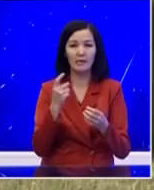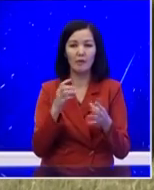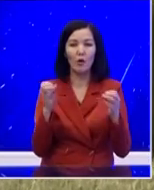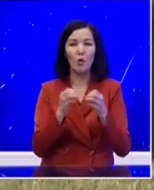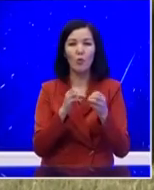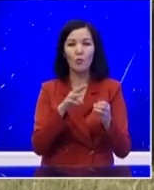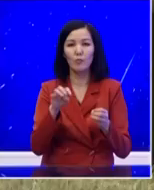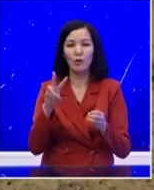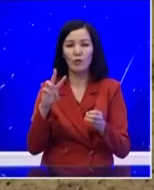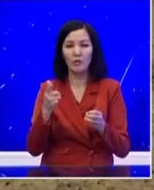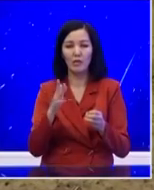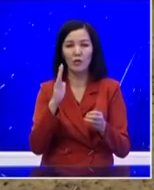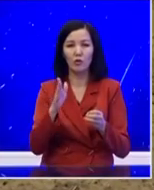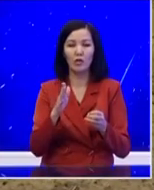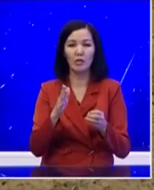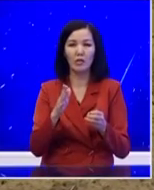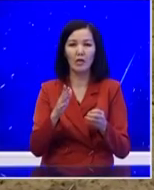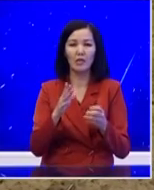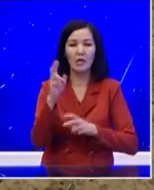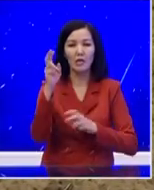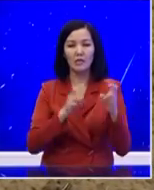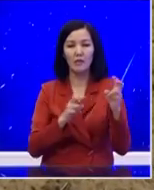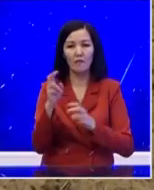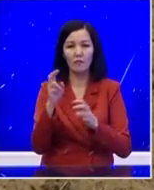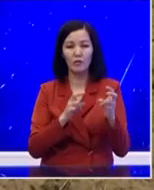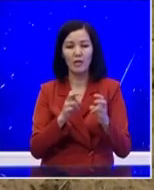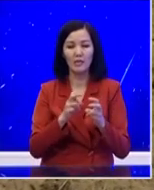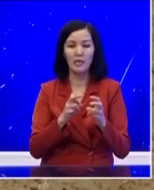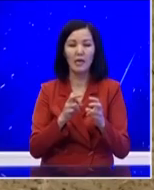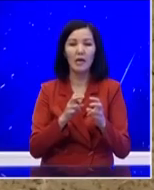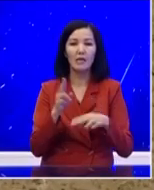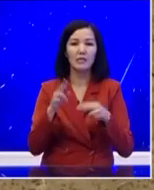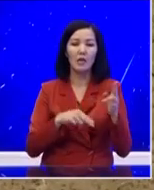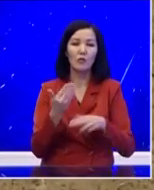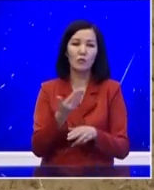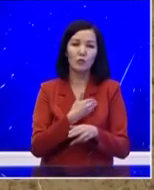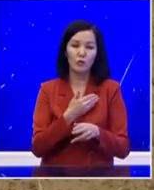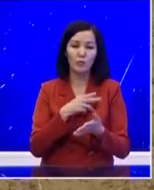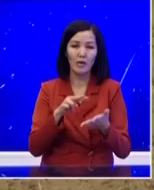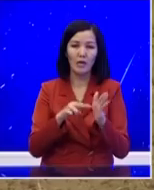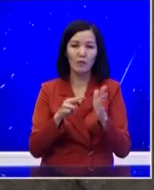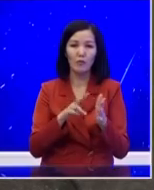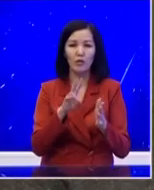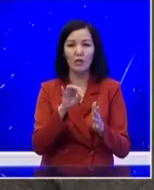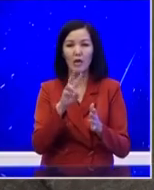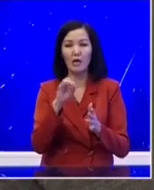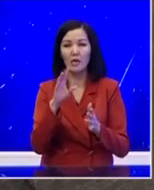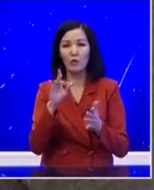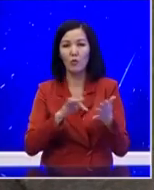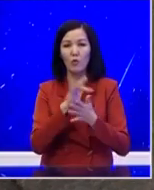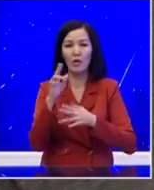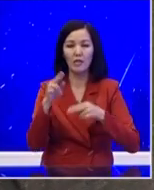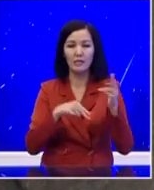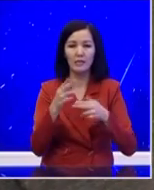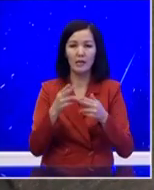10 миллион тенгені құрайтын ұн зауытын салуды да жоспарлап отыр. Ресейлік соңғы үлгідегі диірмен Нарынқолға орнатылса, тұрғындар